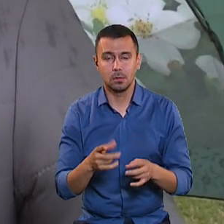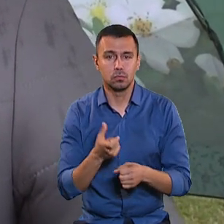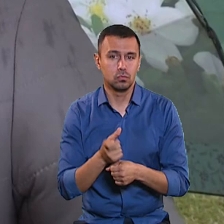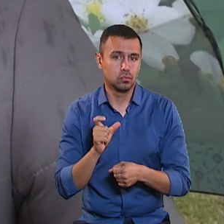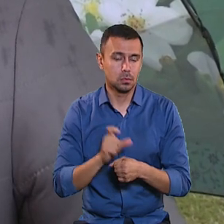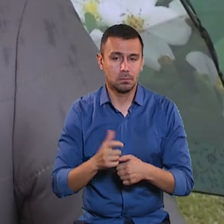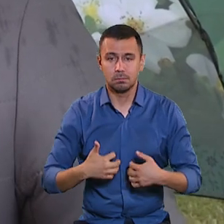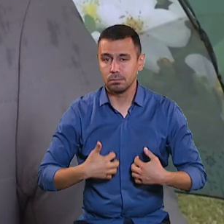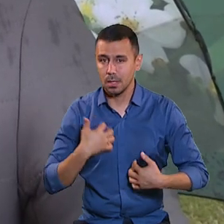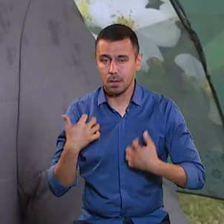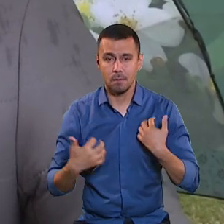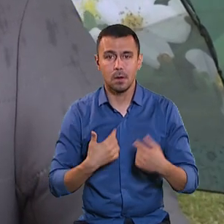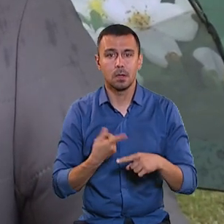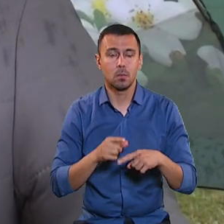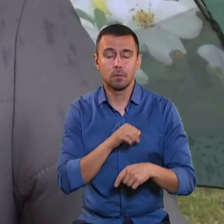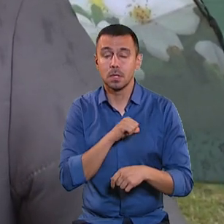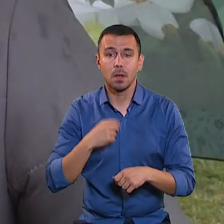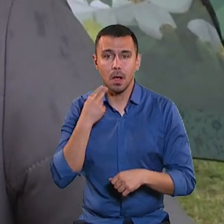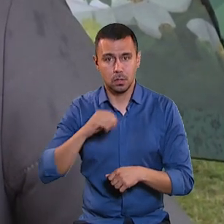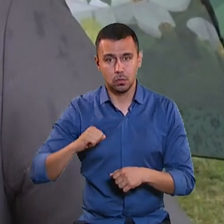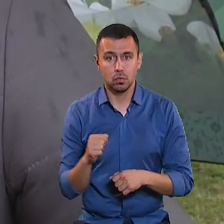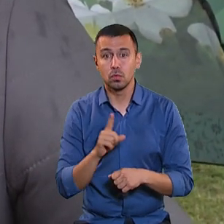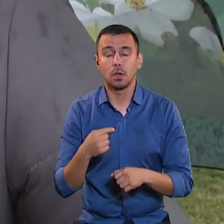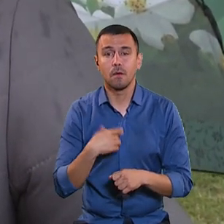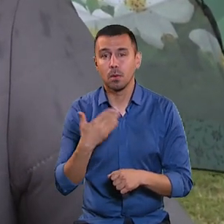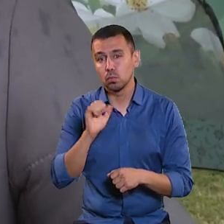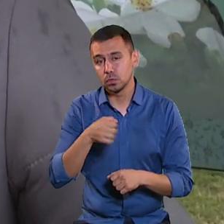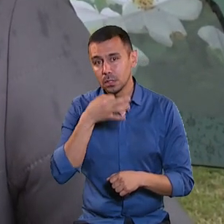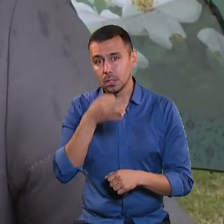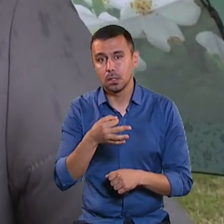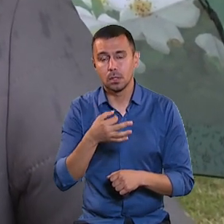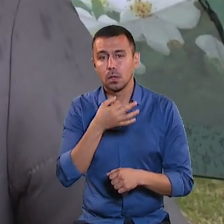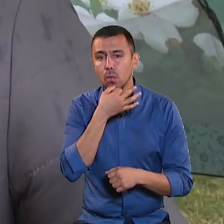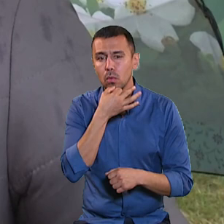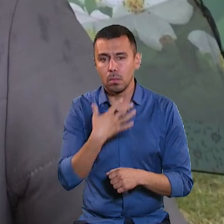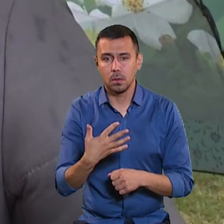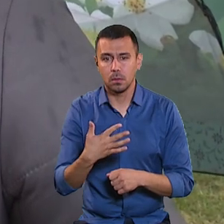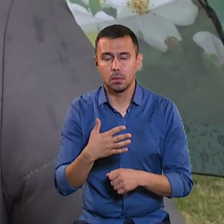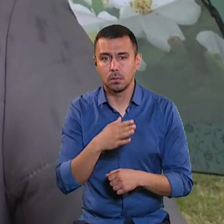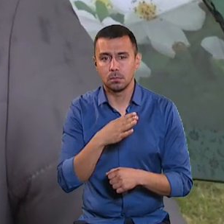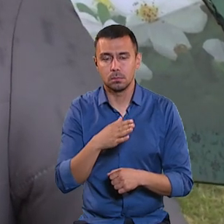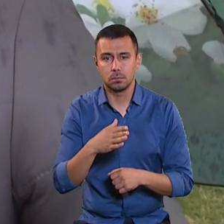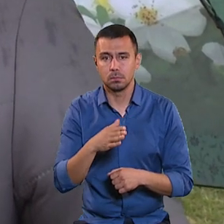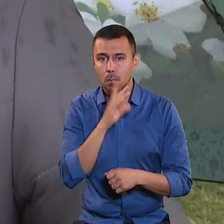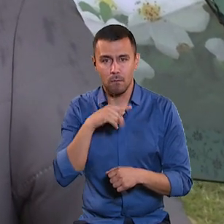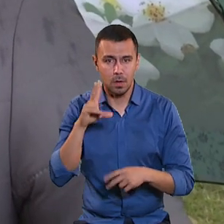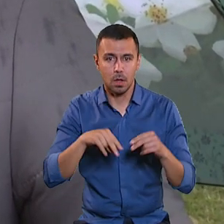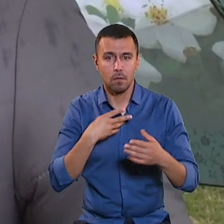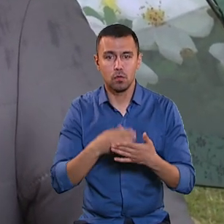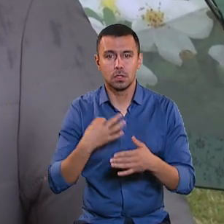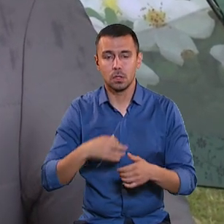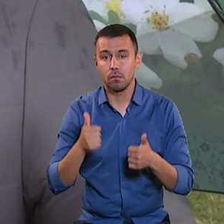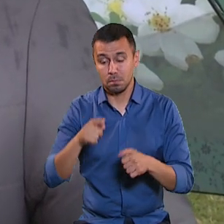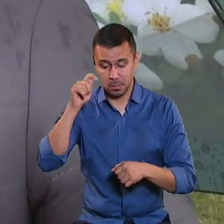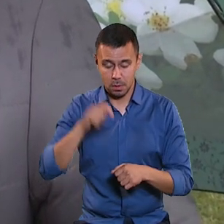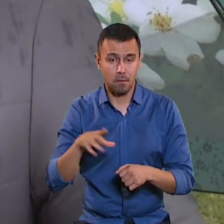переживає Це був його найкращий друг що я вам можу сказати людина хороша вони приїжджали до